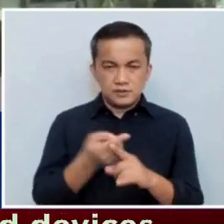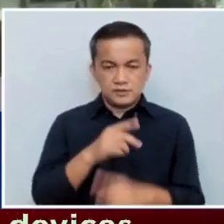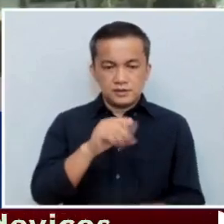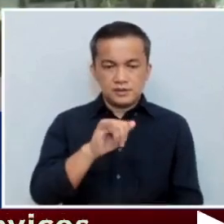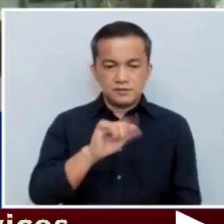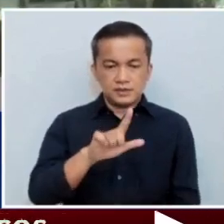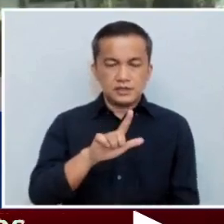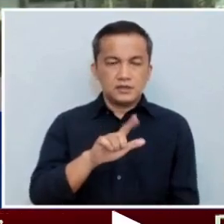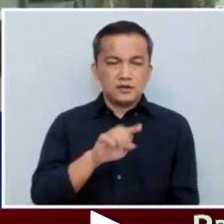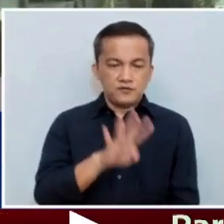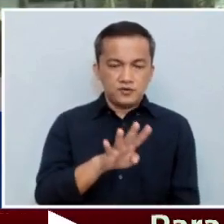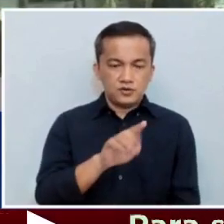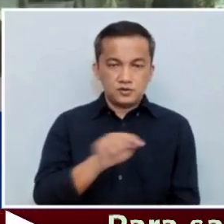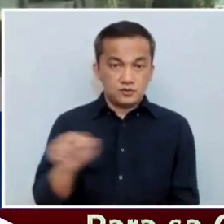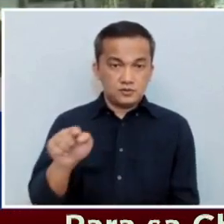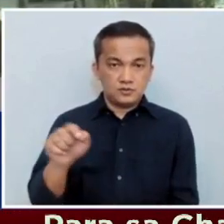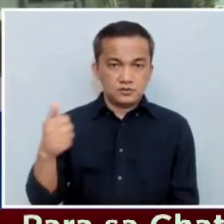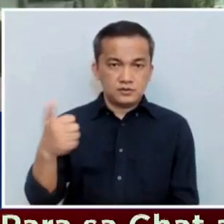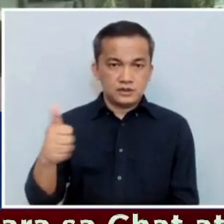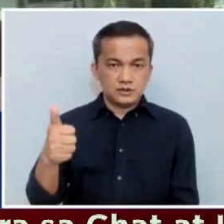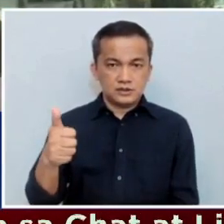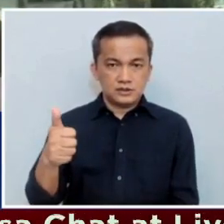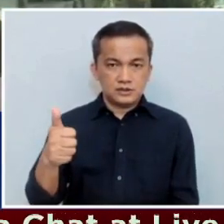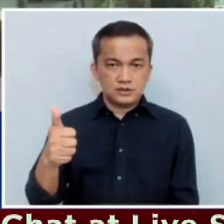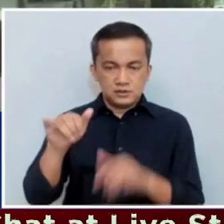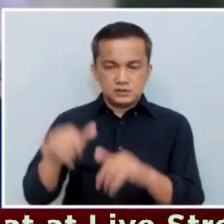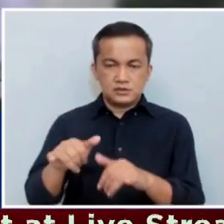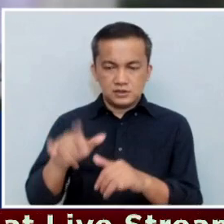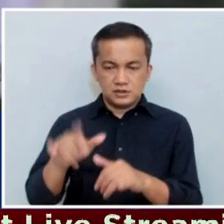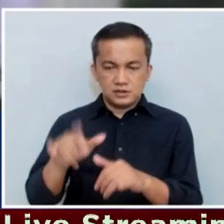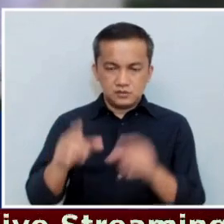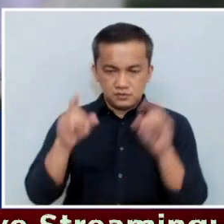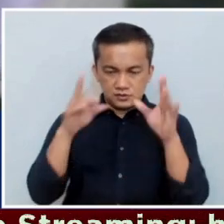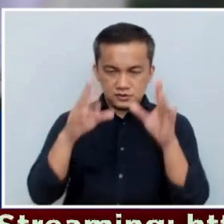10 at nananatiling low risk din ang healthcare